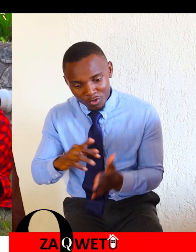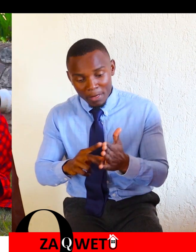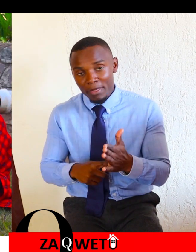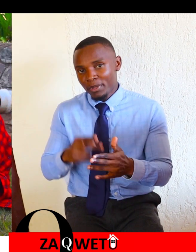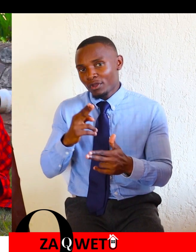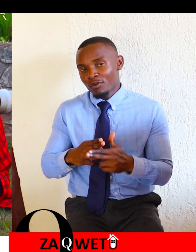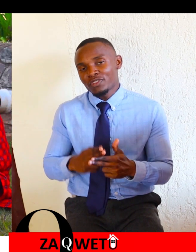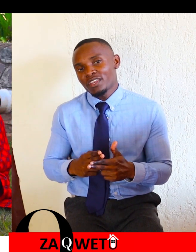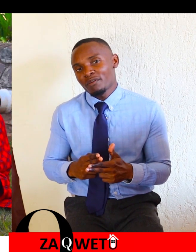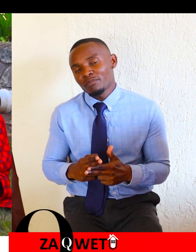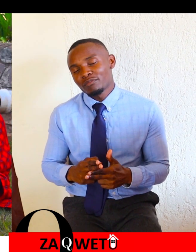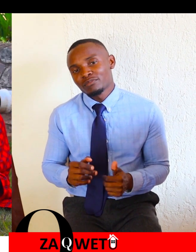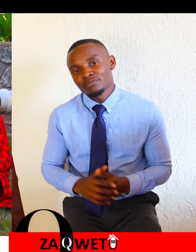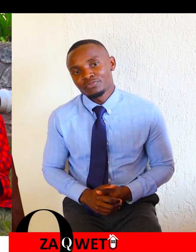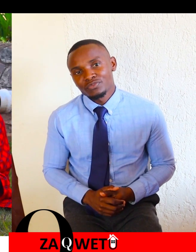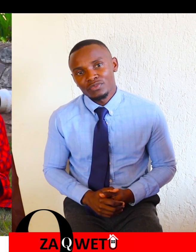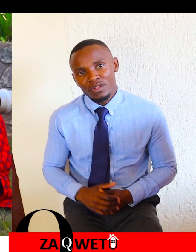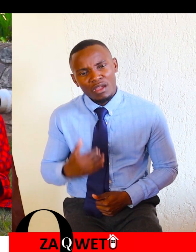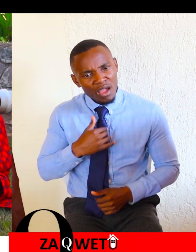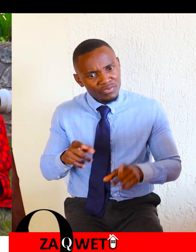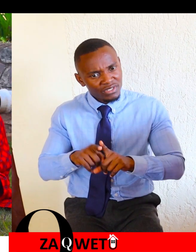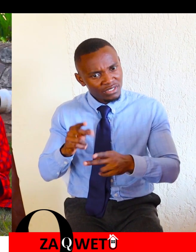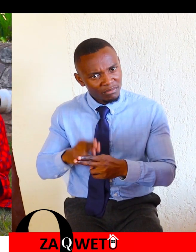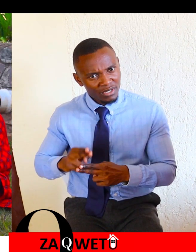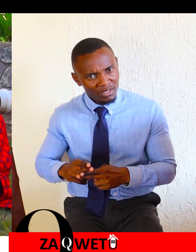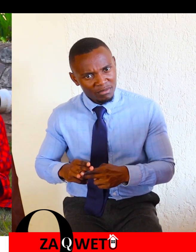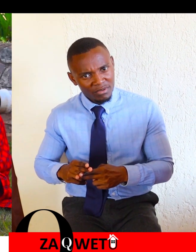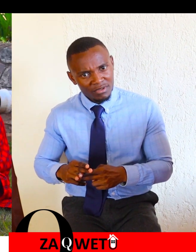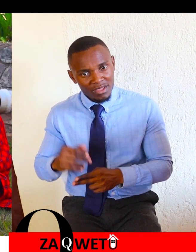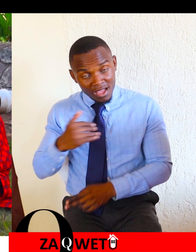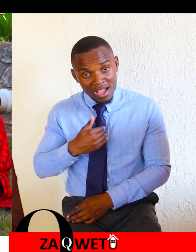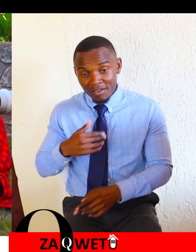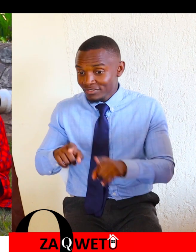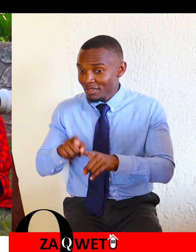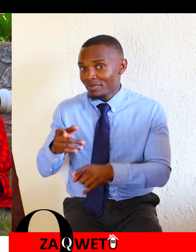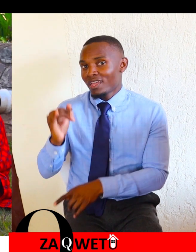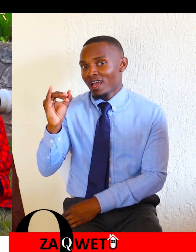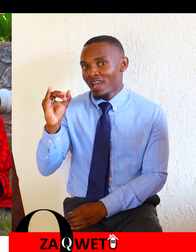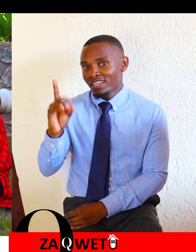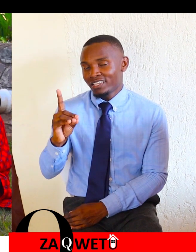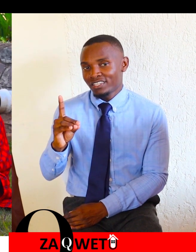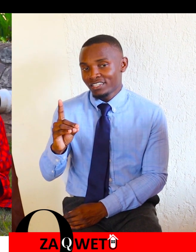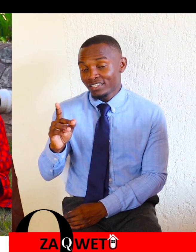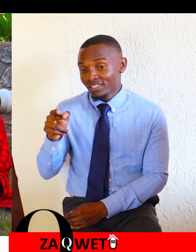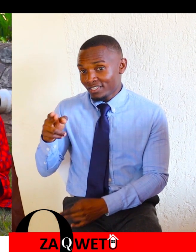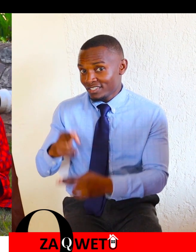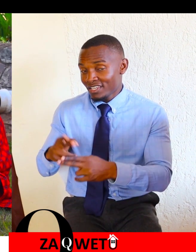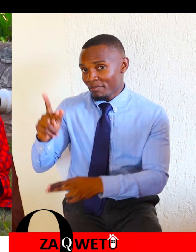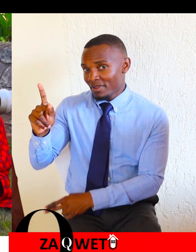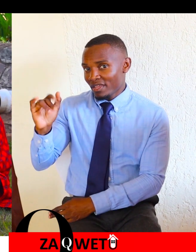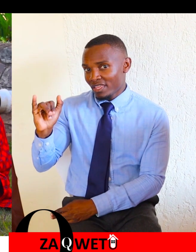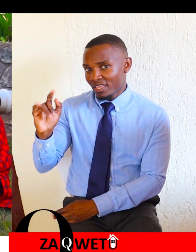imagine sijajua linamaanisha nini hilo jina. So bado uko nalo? Liko paka kwa ID